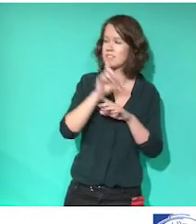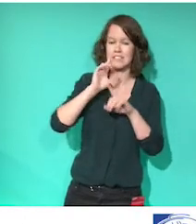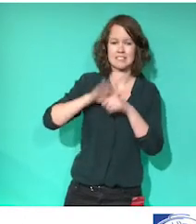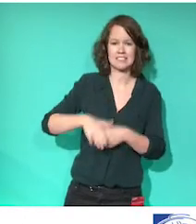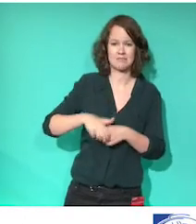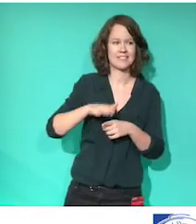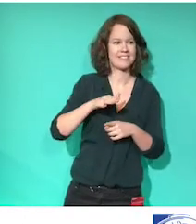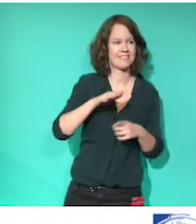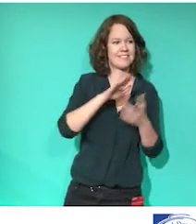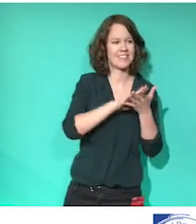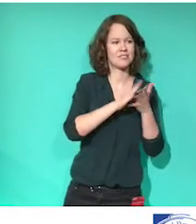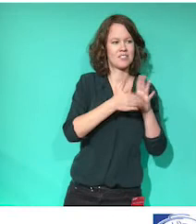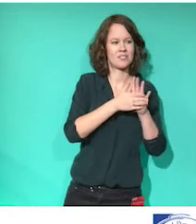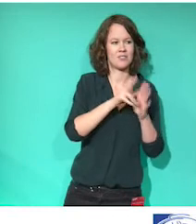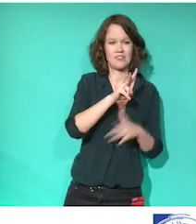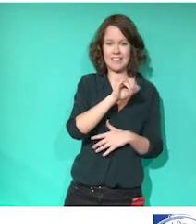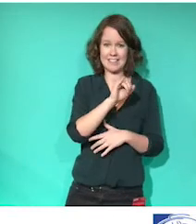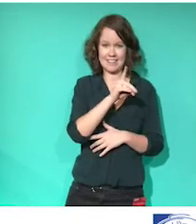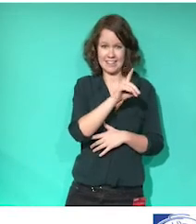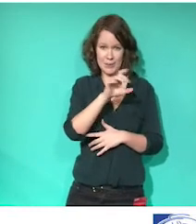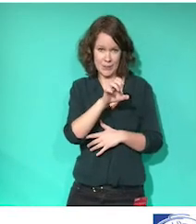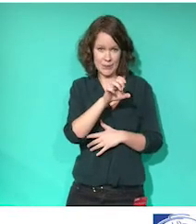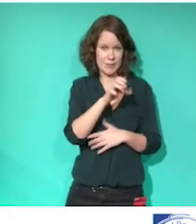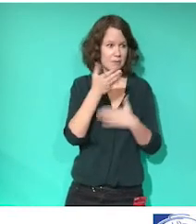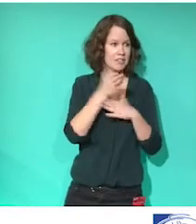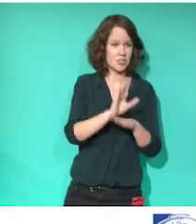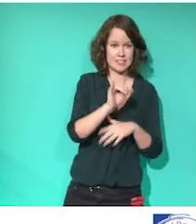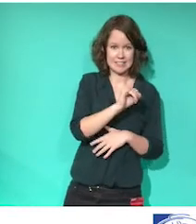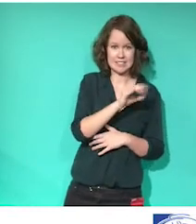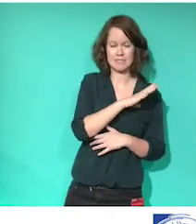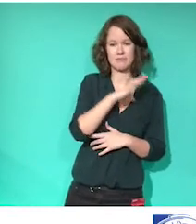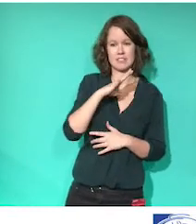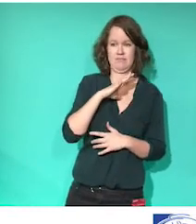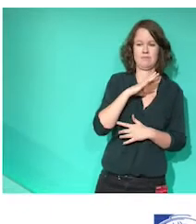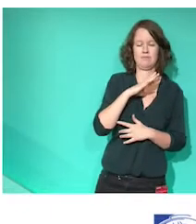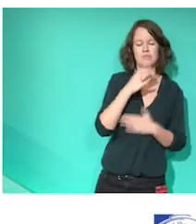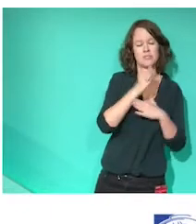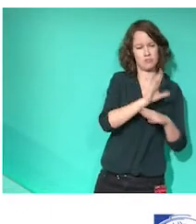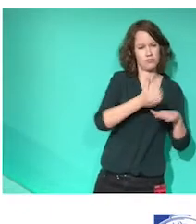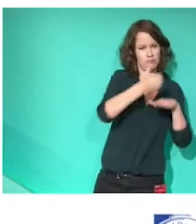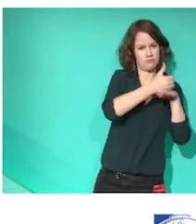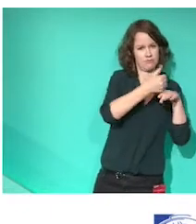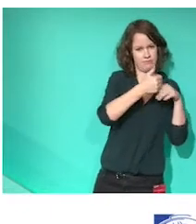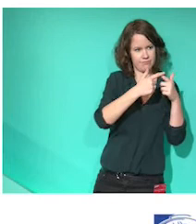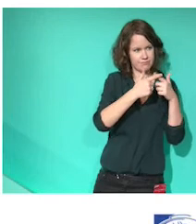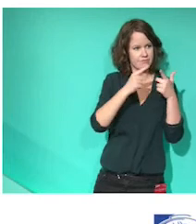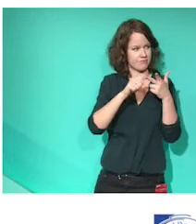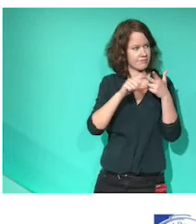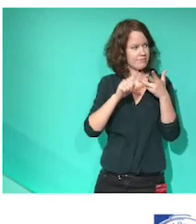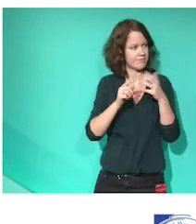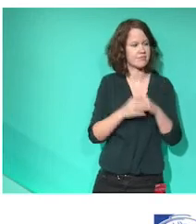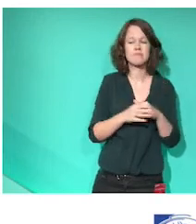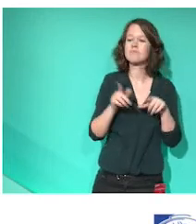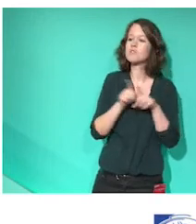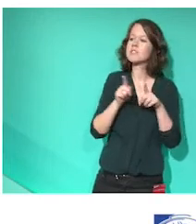de l'association VIDEO, représentée par Sandrine Goldschmidt, Rebecca Lemine. J'appelle aussi Meilleure initiative labellisée, le